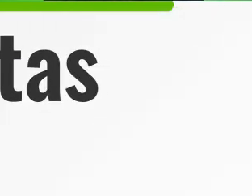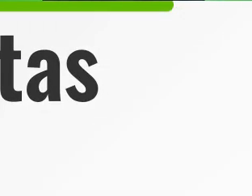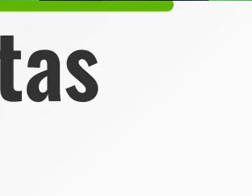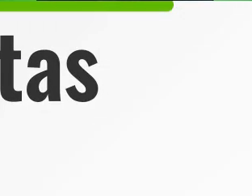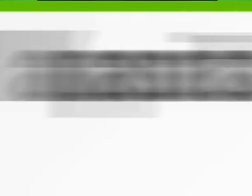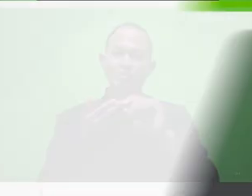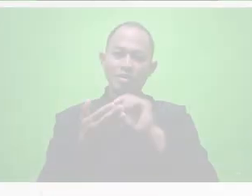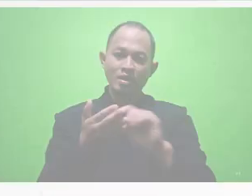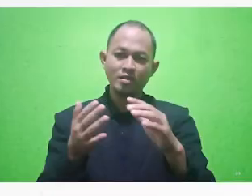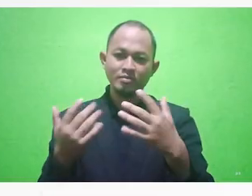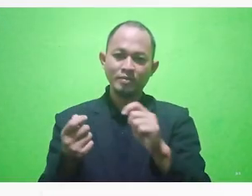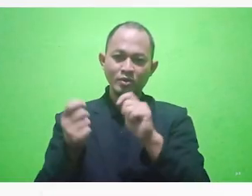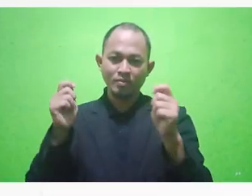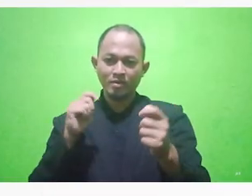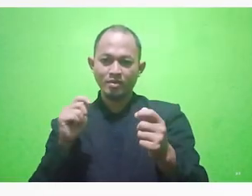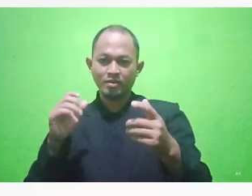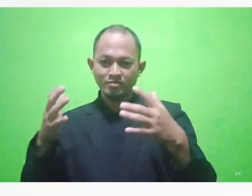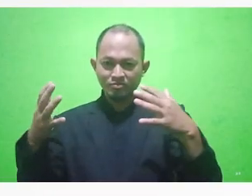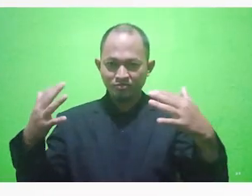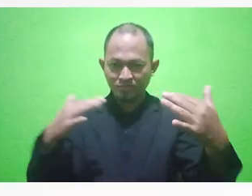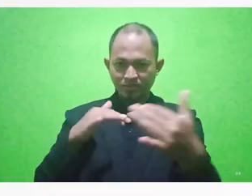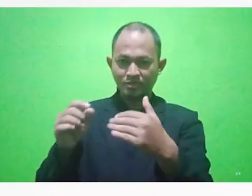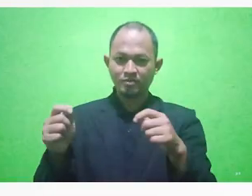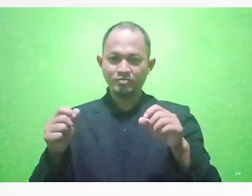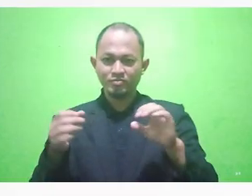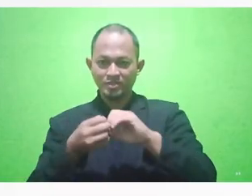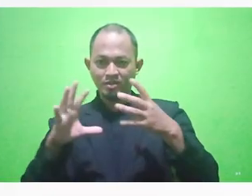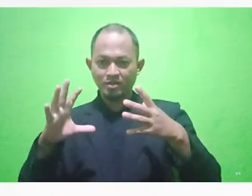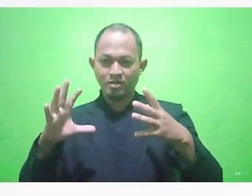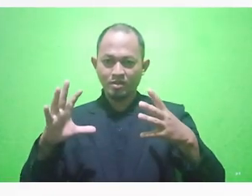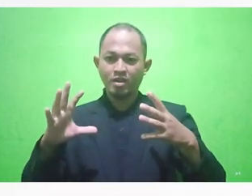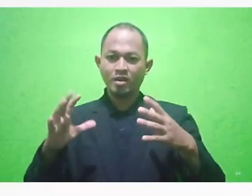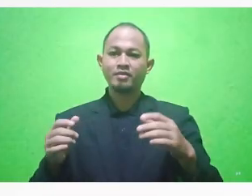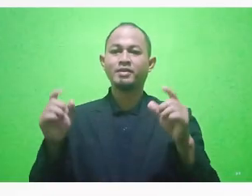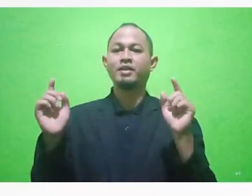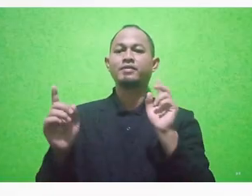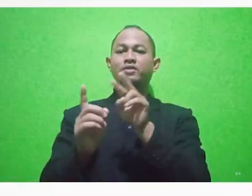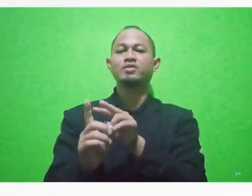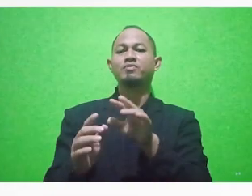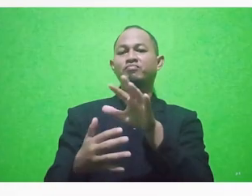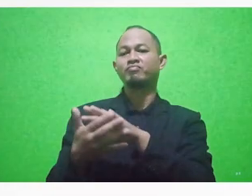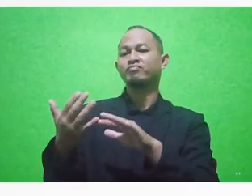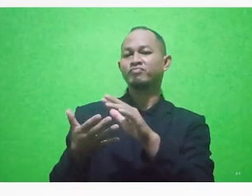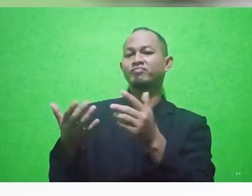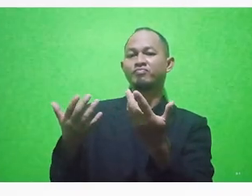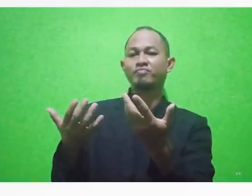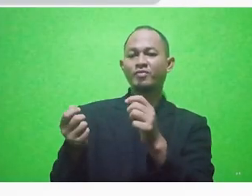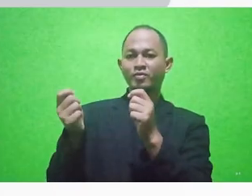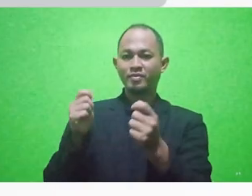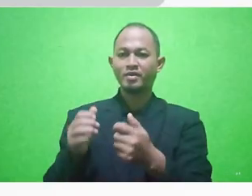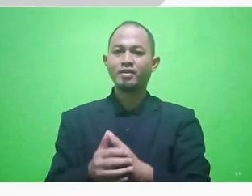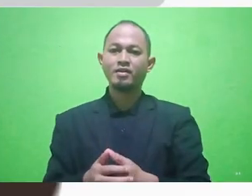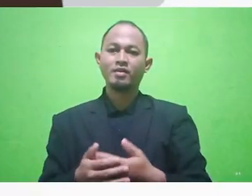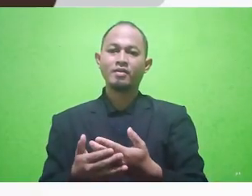pendidikan terhadap perubahan iklim, memasukkan lingkup tugas tim siaga bencana yang mencakup adaptasi dan mitigasi perubahan iklim,